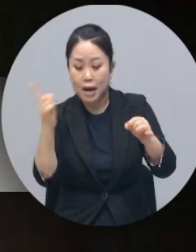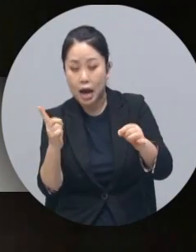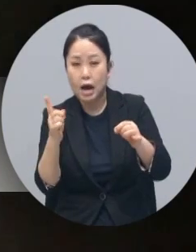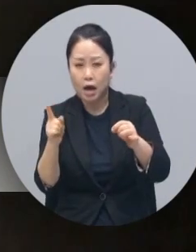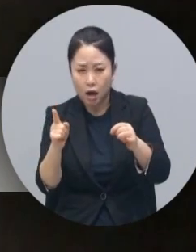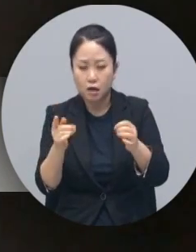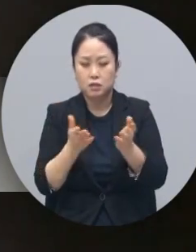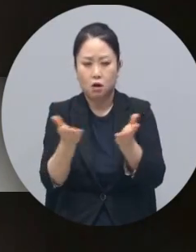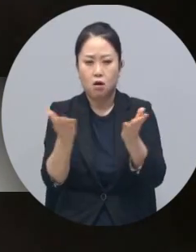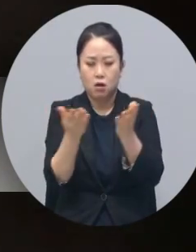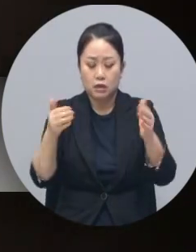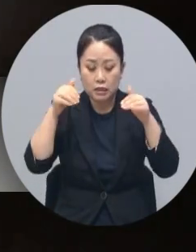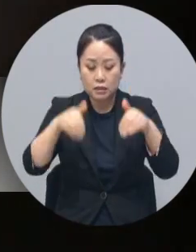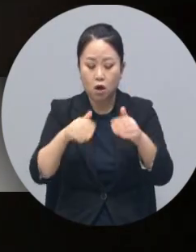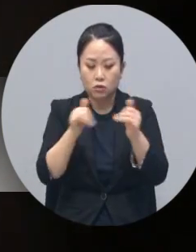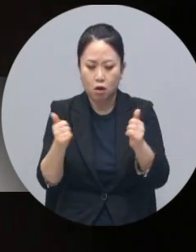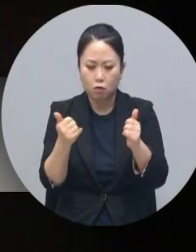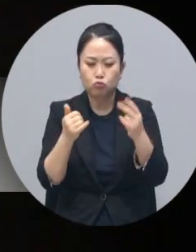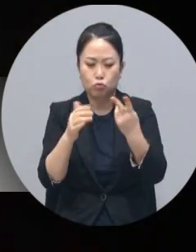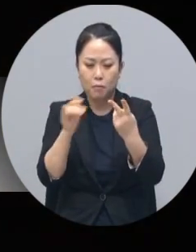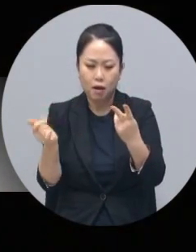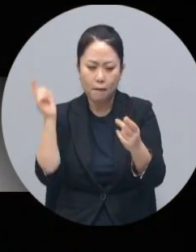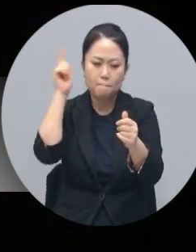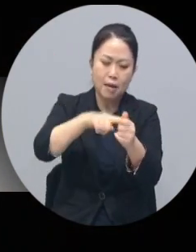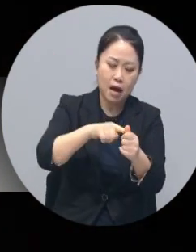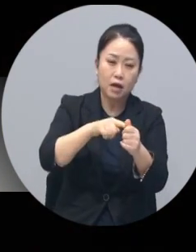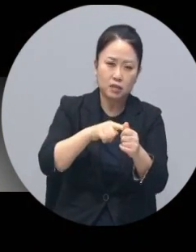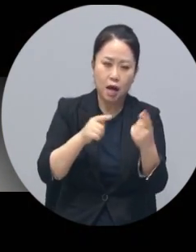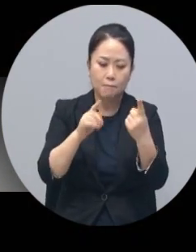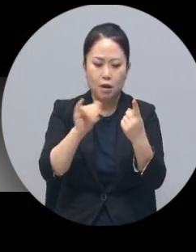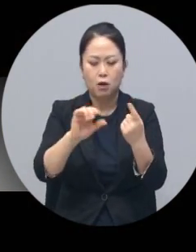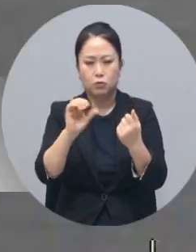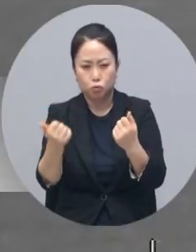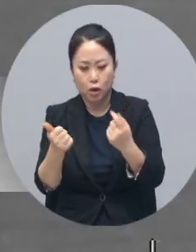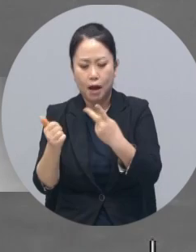덮쳐 1명이 숨지고 다른 1명도 중상을 입었습니다.